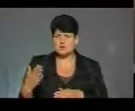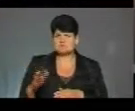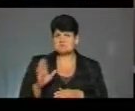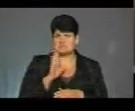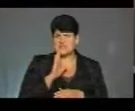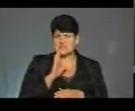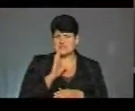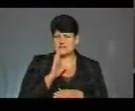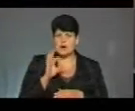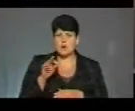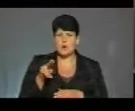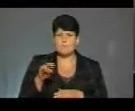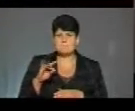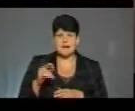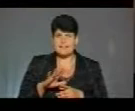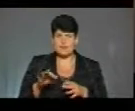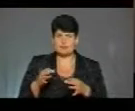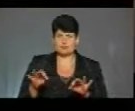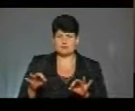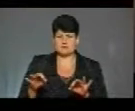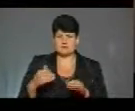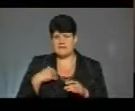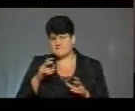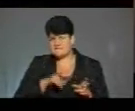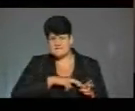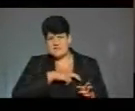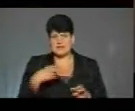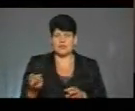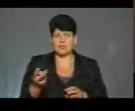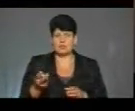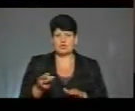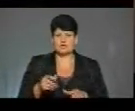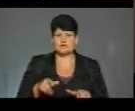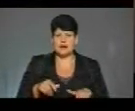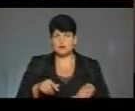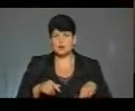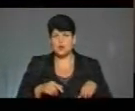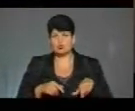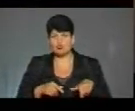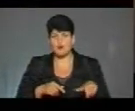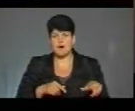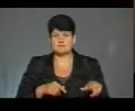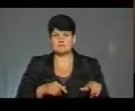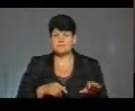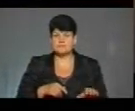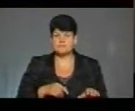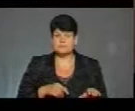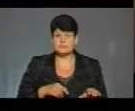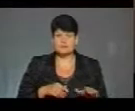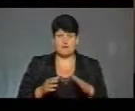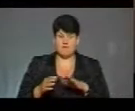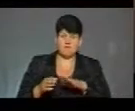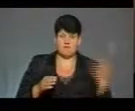дівчина на «Опель Інсигні» не пропустила. Мене відкинуло на тротуар. Я тоді якби фасад